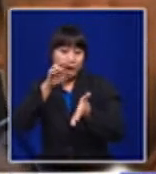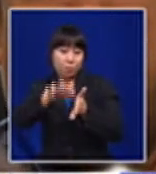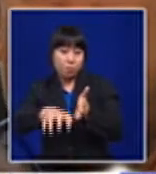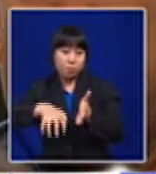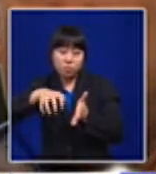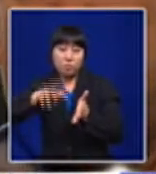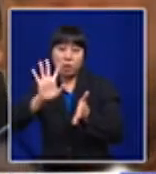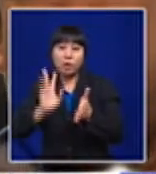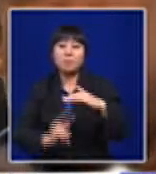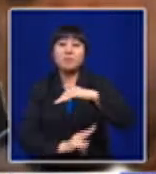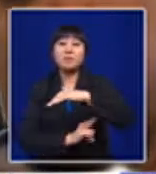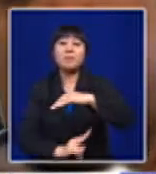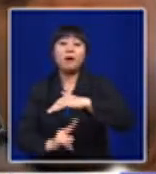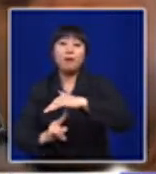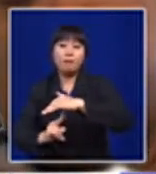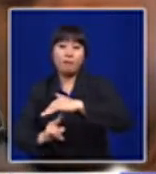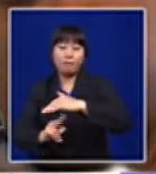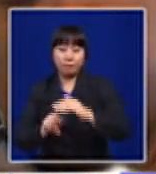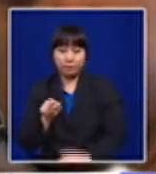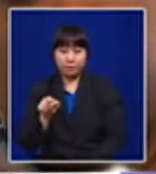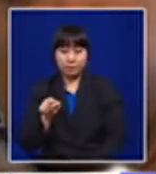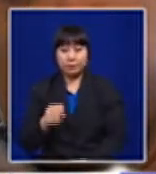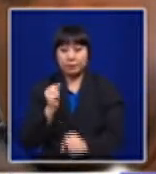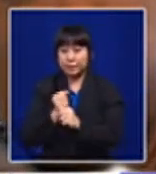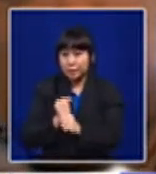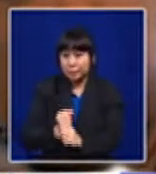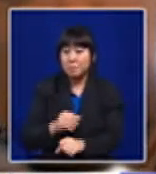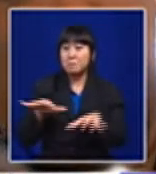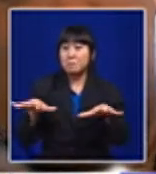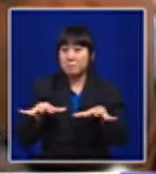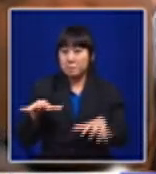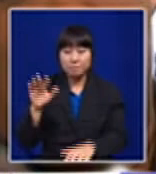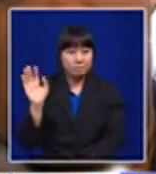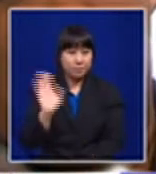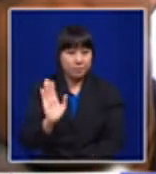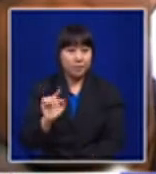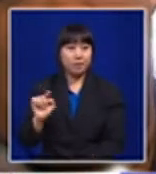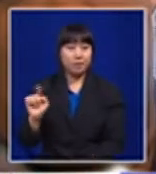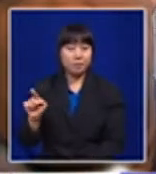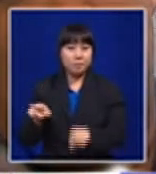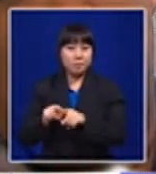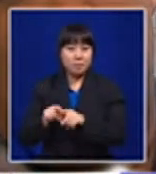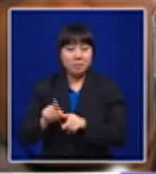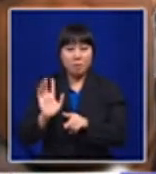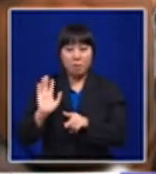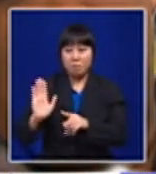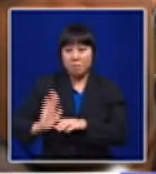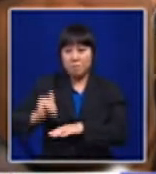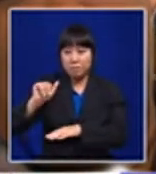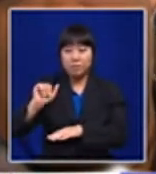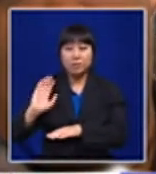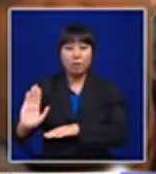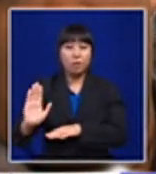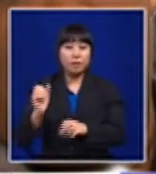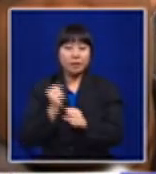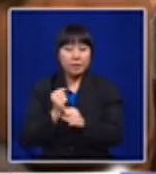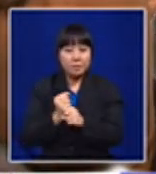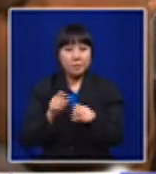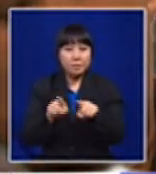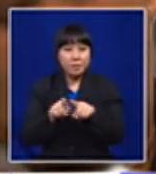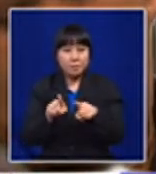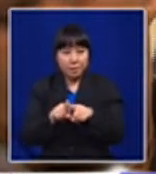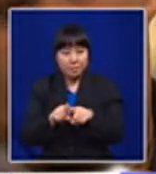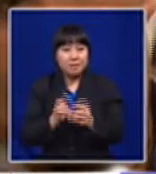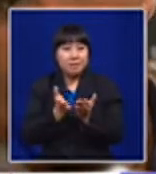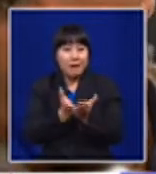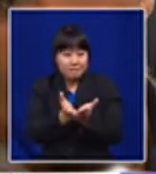ริดจ์เนี่ยแล้วเขาไม่ใช่แค่ทำก่อสร้างธรรมดานะเขาเป็นเอ็กซ์เพิร์ททางด้านที่ทำพวกพอร์ต